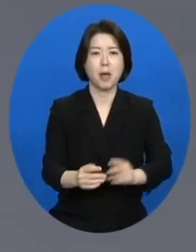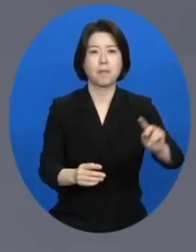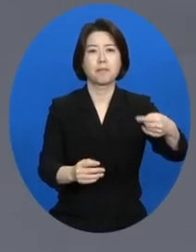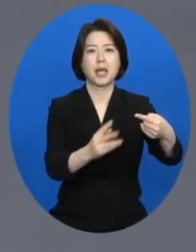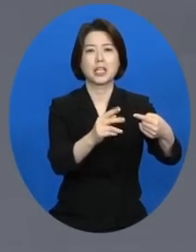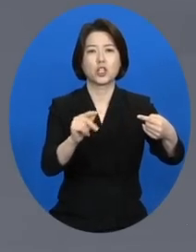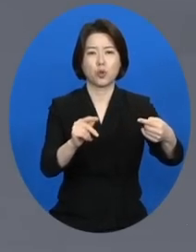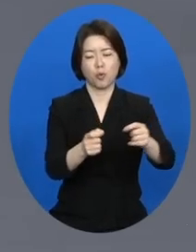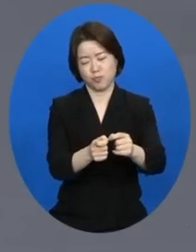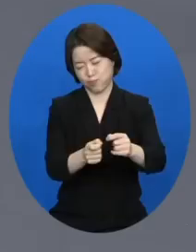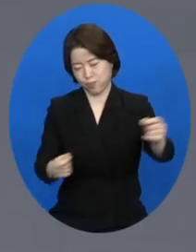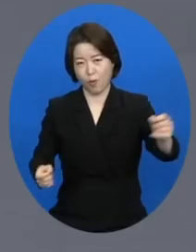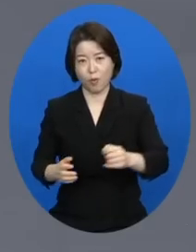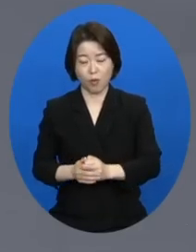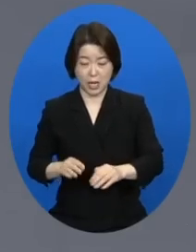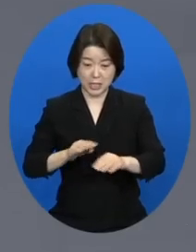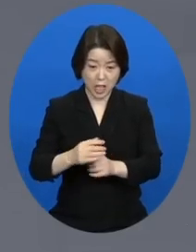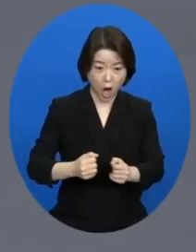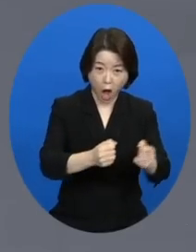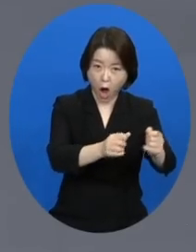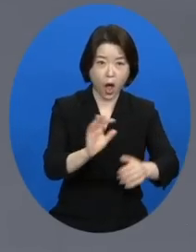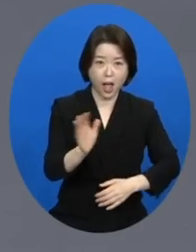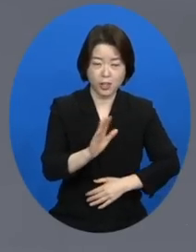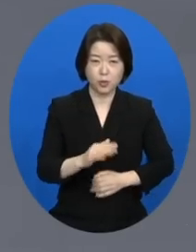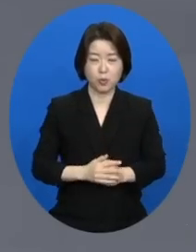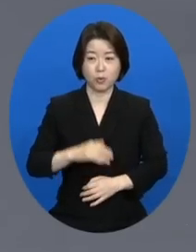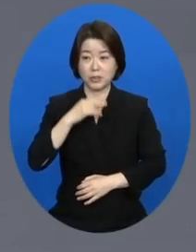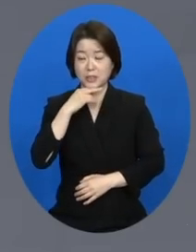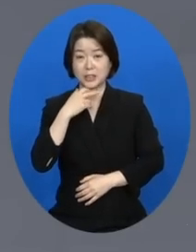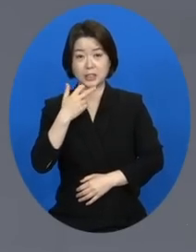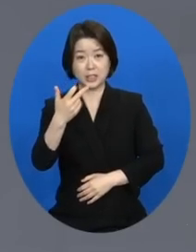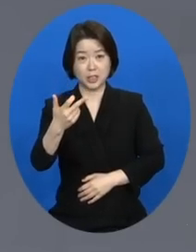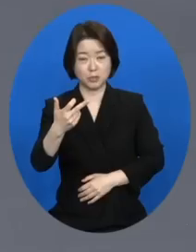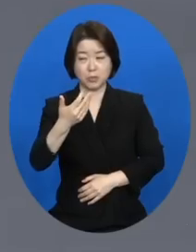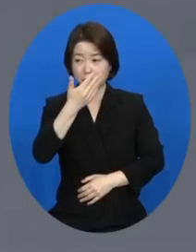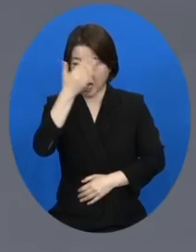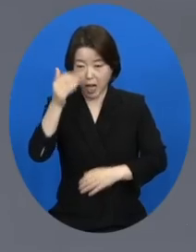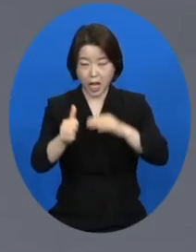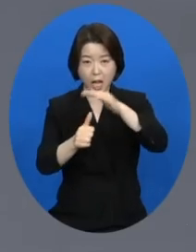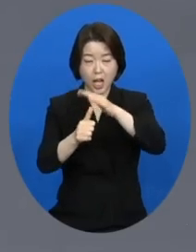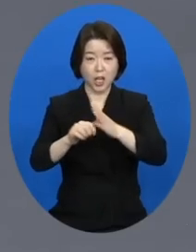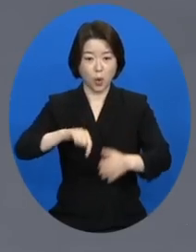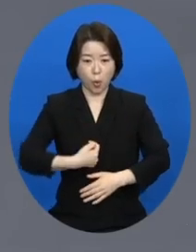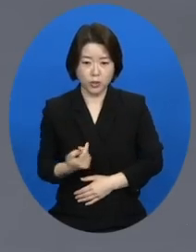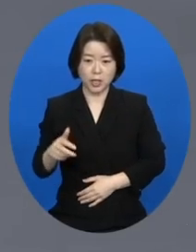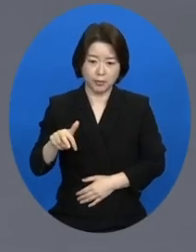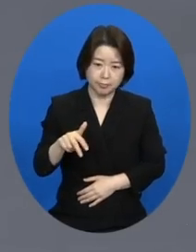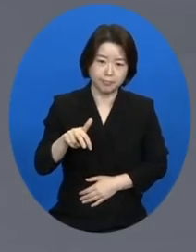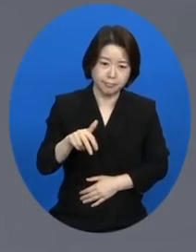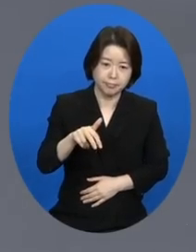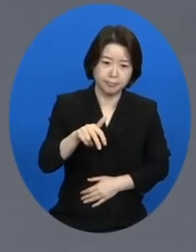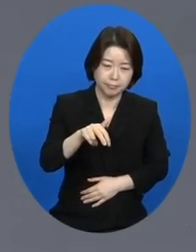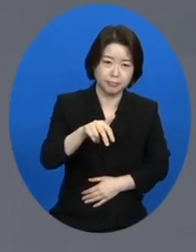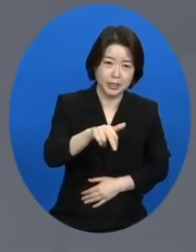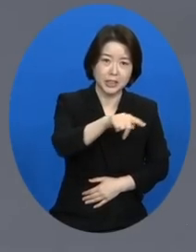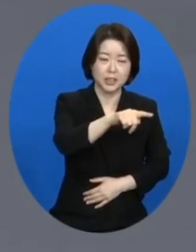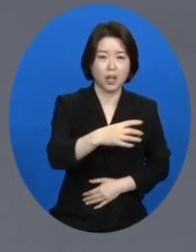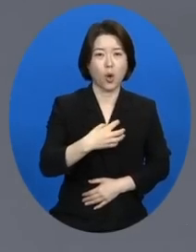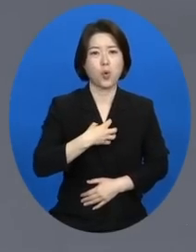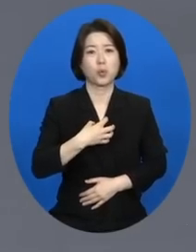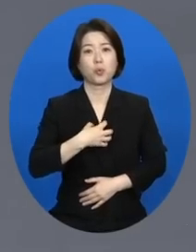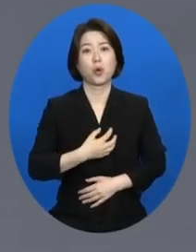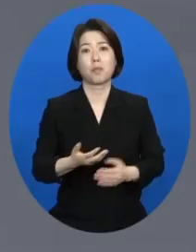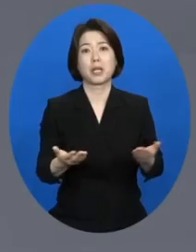거리입니다. 차 타고 가는 것도 아니고 17세 청소년이 혼자 그 길을 가는 것은 굉장히 위험한 일이라는